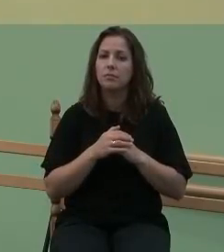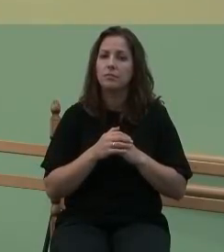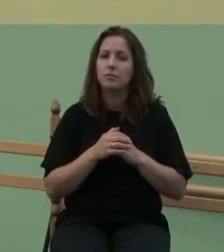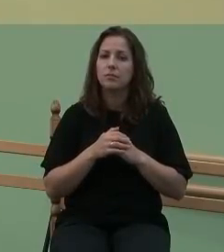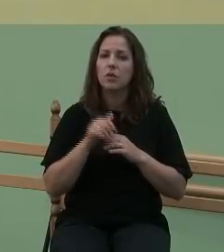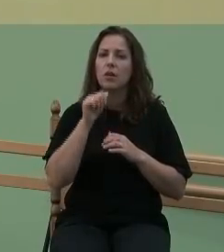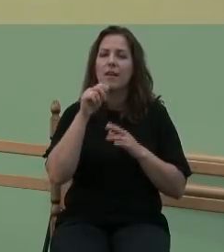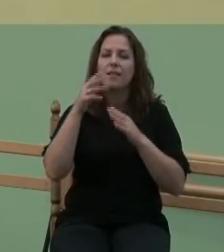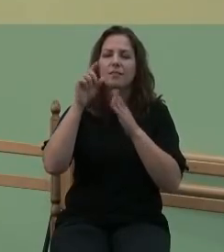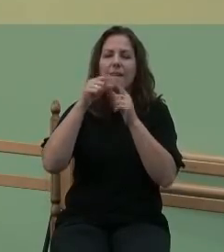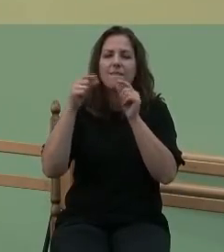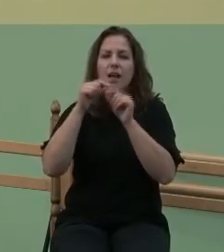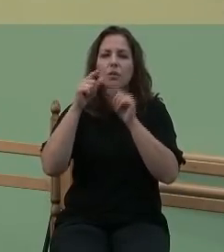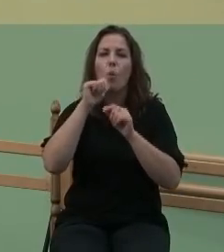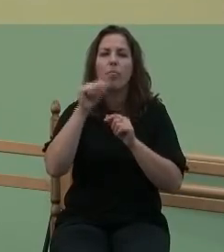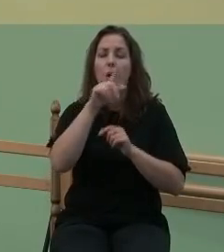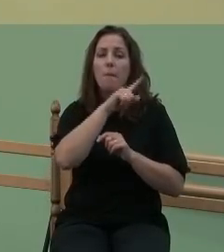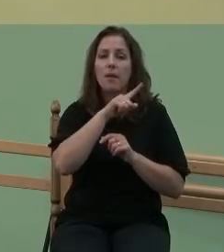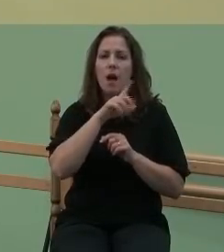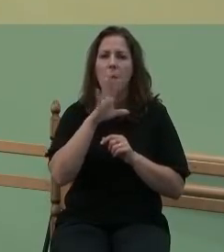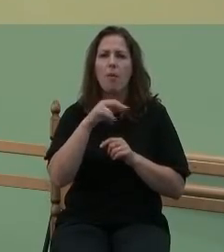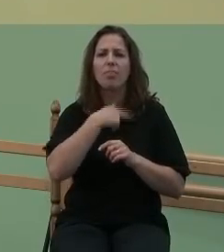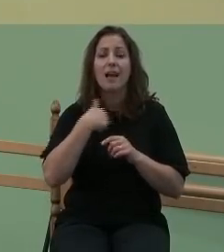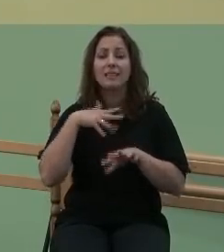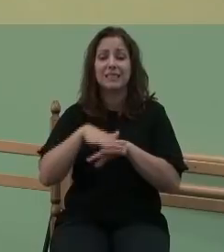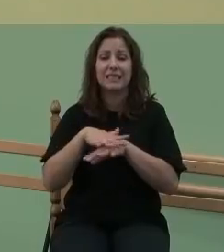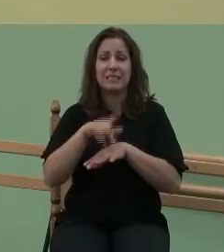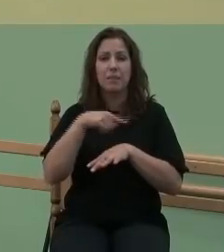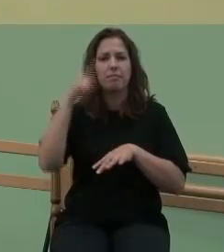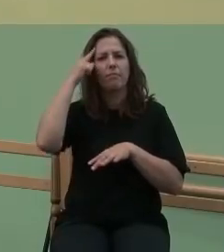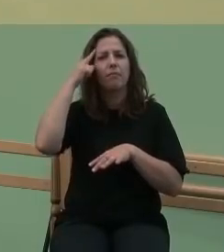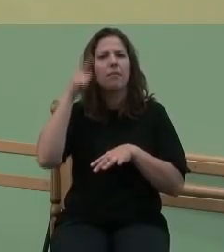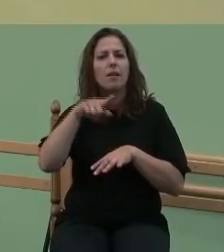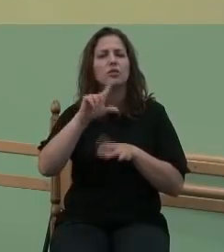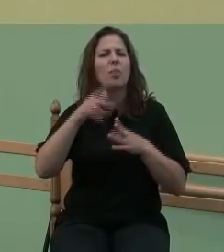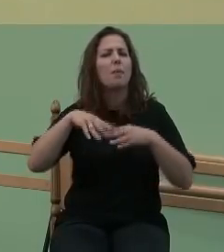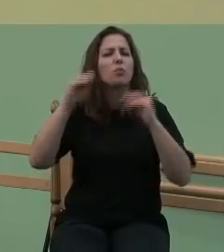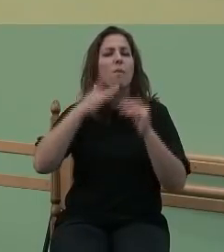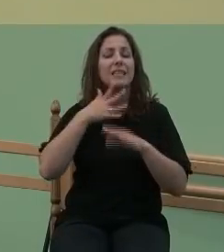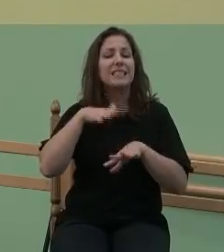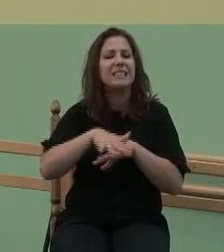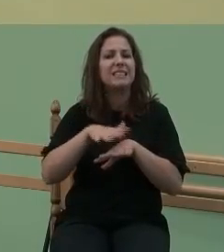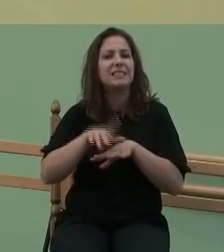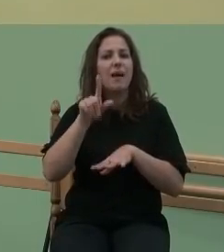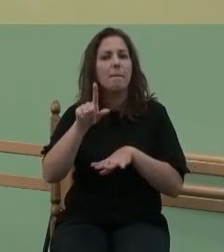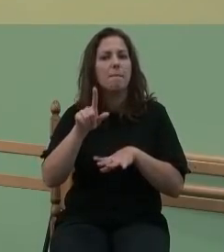Unii Europejskiej. Dlatego, że nasz system, wspominam to, co powiedziałam na początku, jest systemem